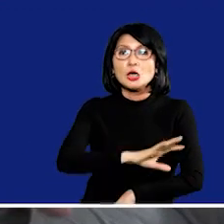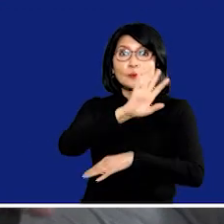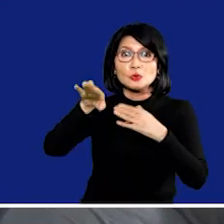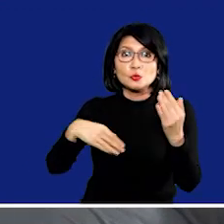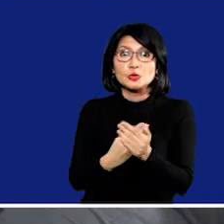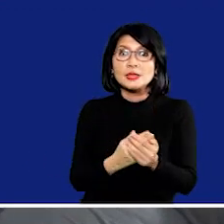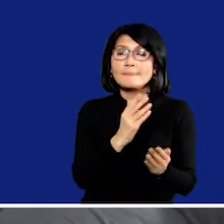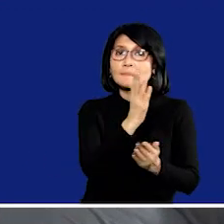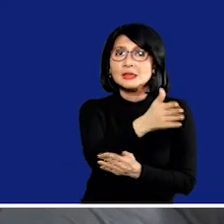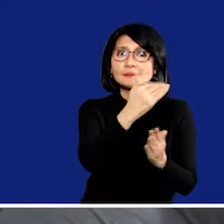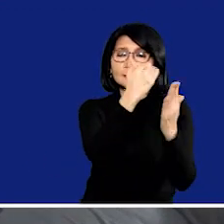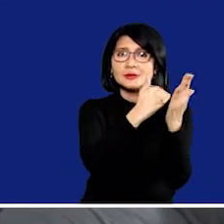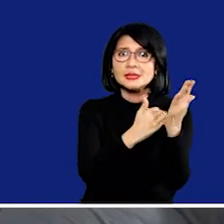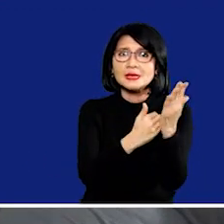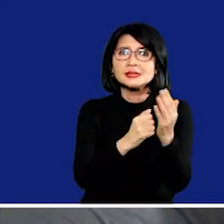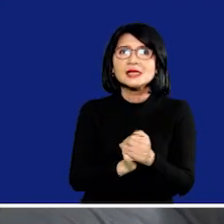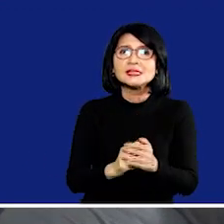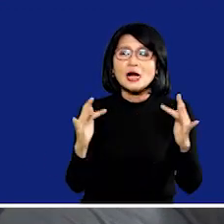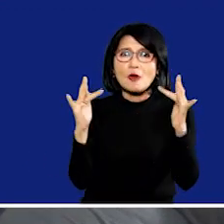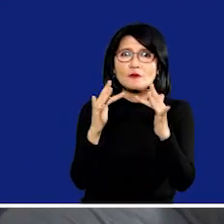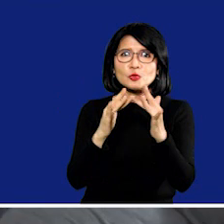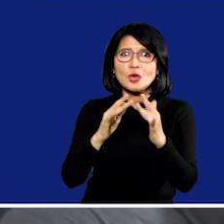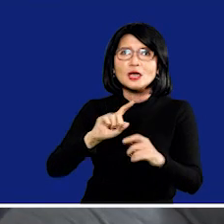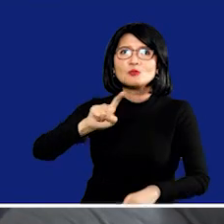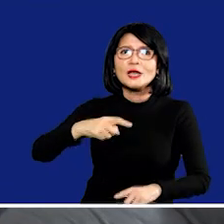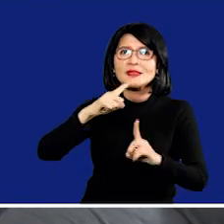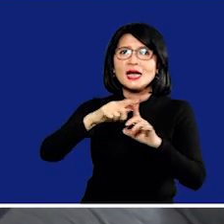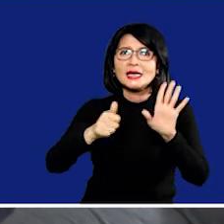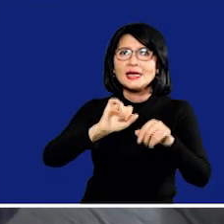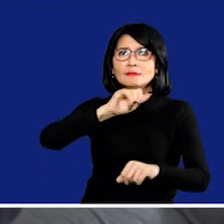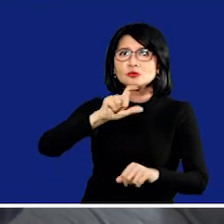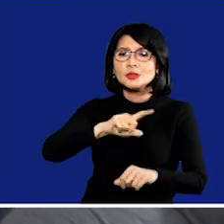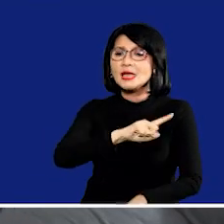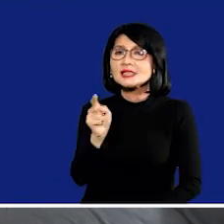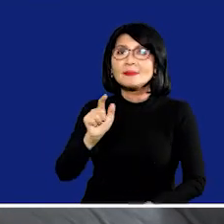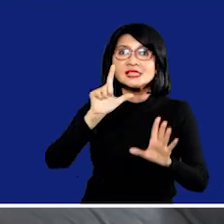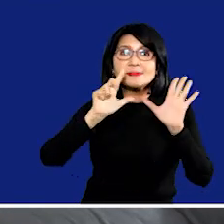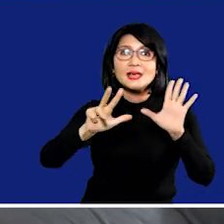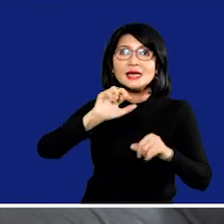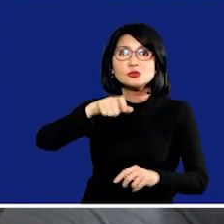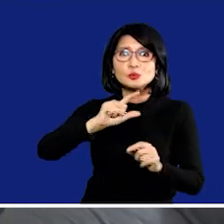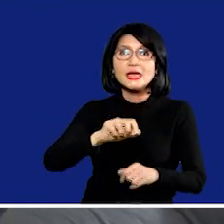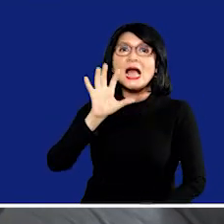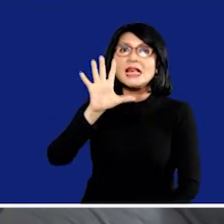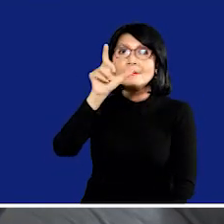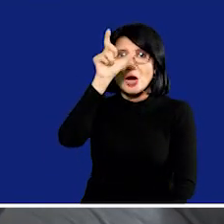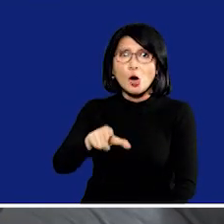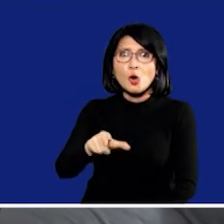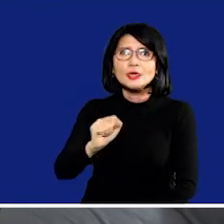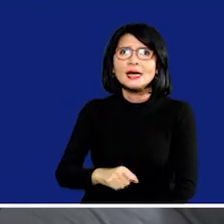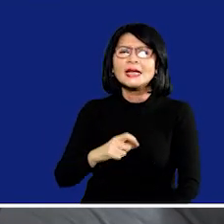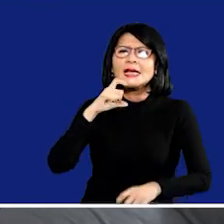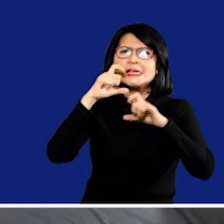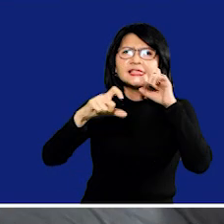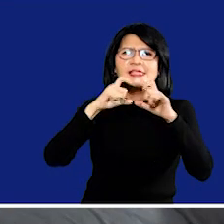mengikuti keseluruhan rangkaian acara Kemah Karakter Virtual yang dimulai dari tanggal 6 Juli hingga 9 Juli 2020, 5 orang